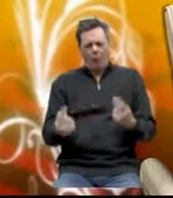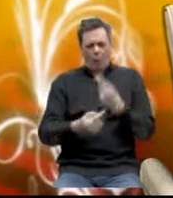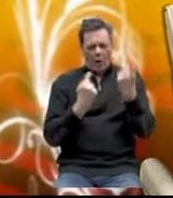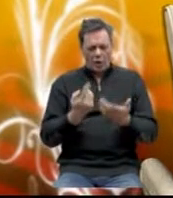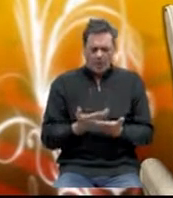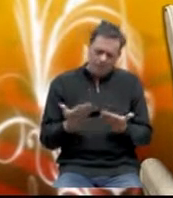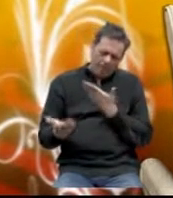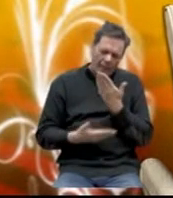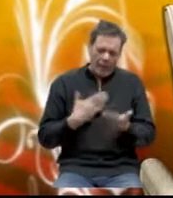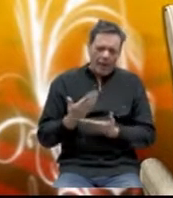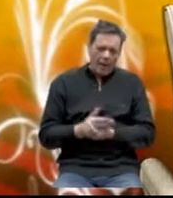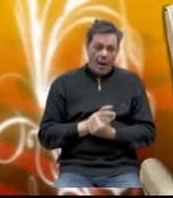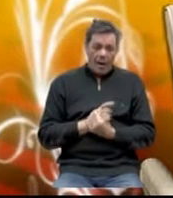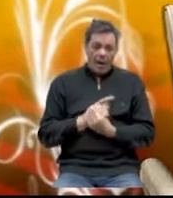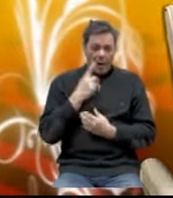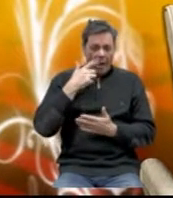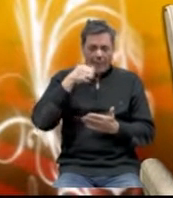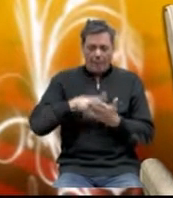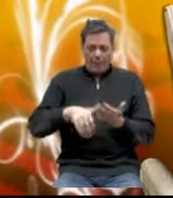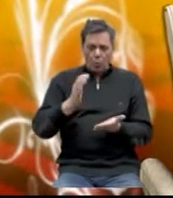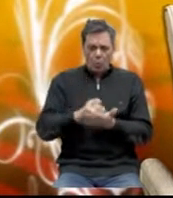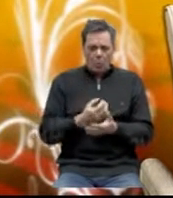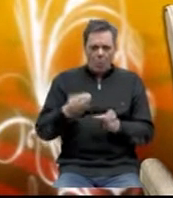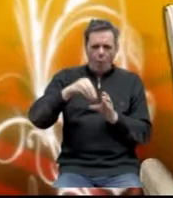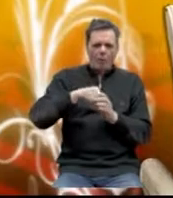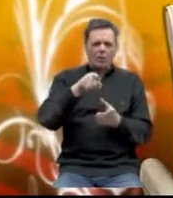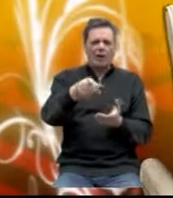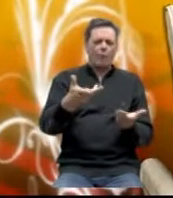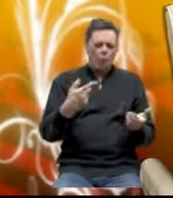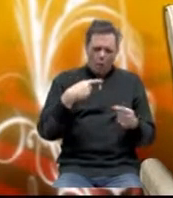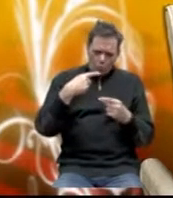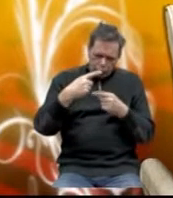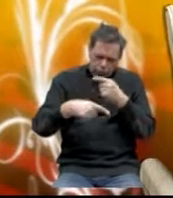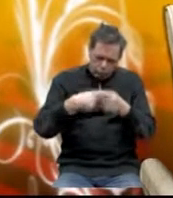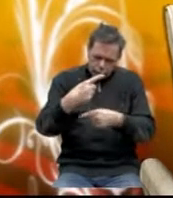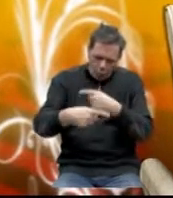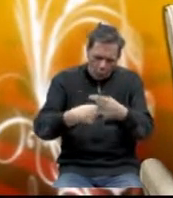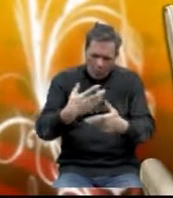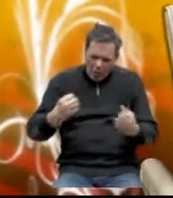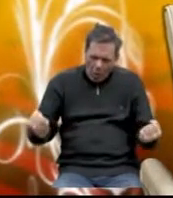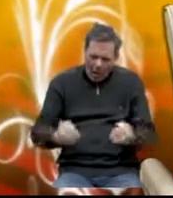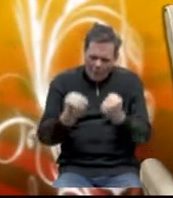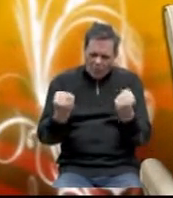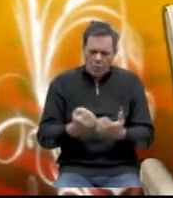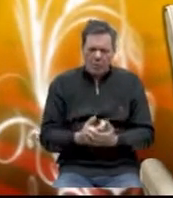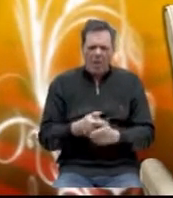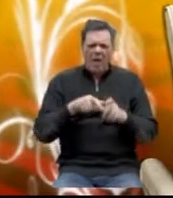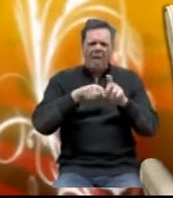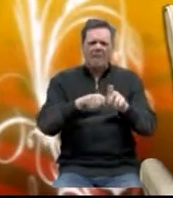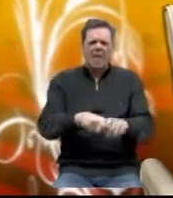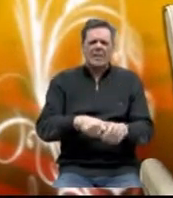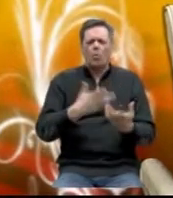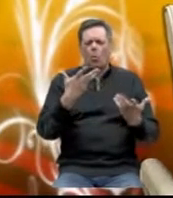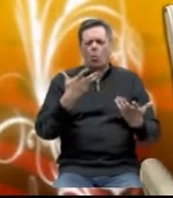tome, znači kad jedanput uspijemo uvesti takvu jednu kontinuiranu aktivnost vezanu i u